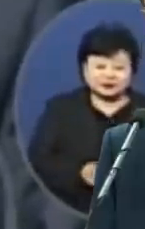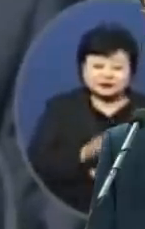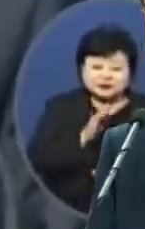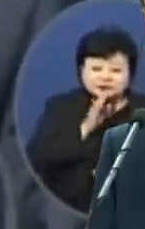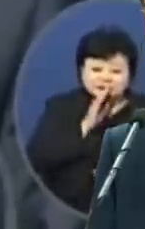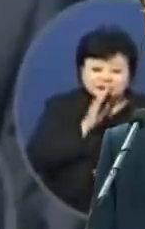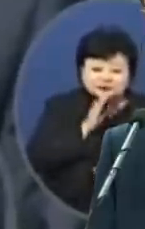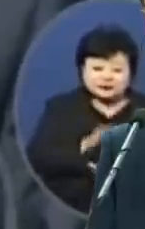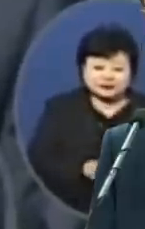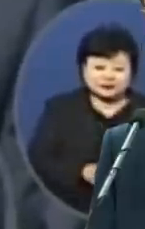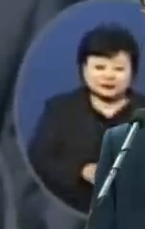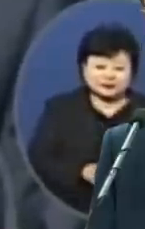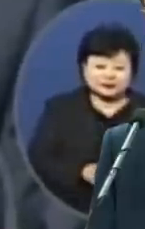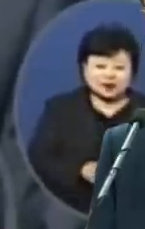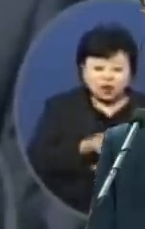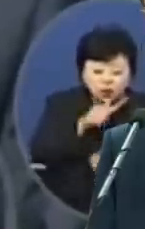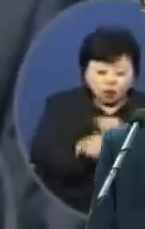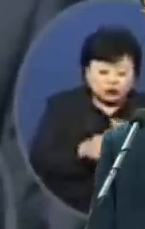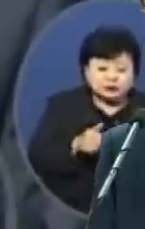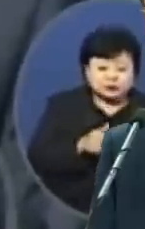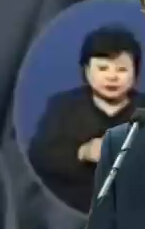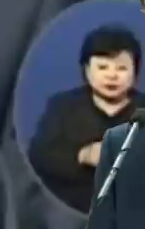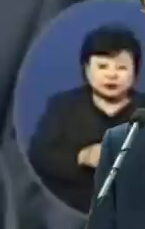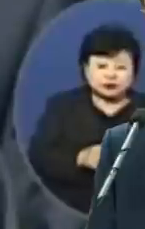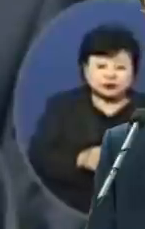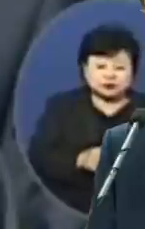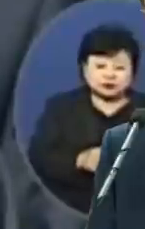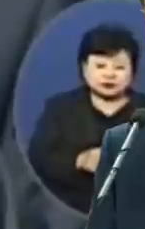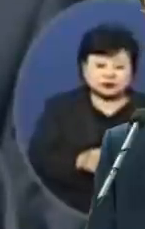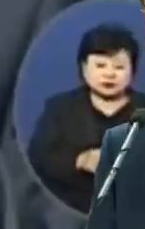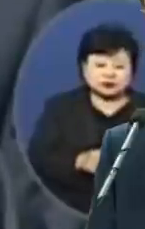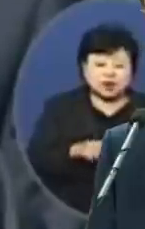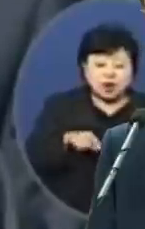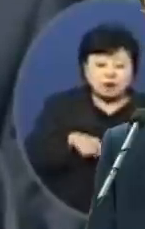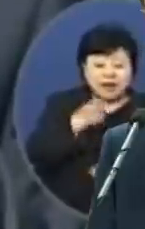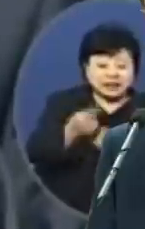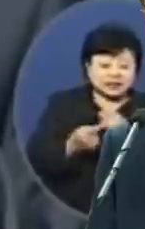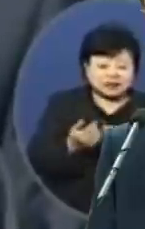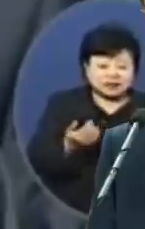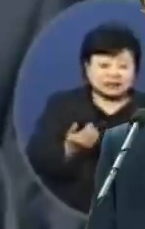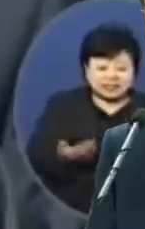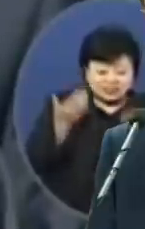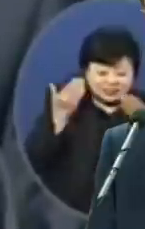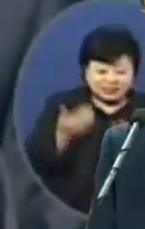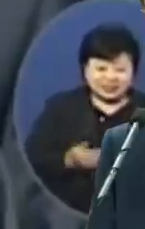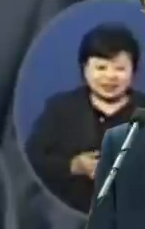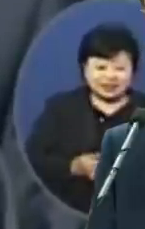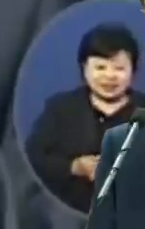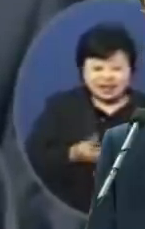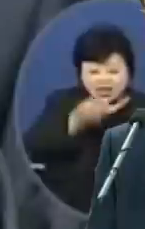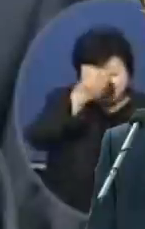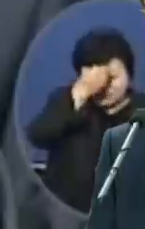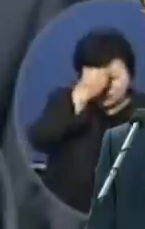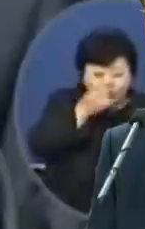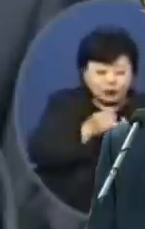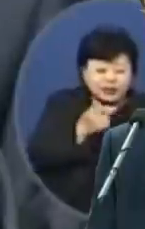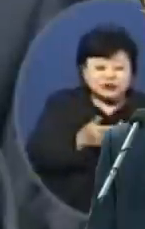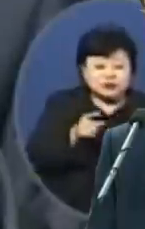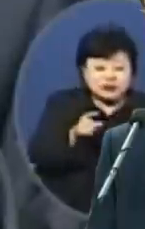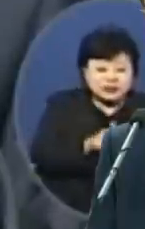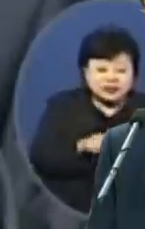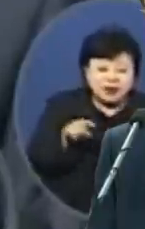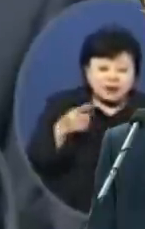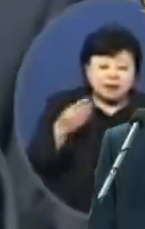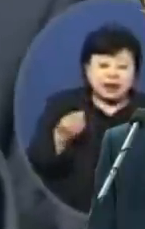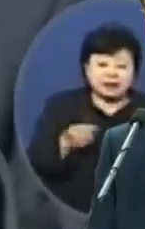여러분 50년, 58년도인데 지금 100년이 지나기 전에 한국의 기독교인이 100만